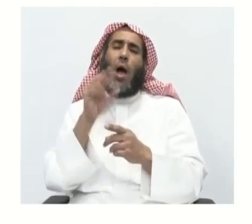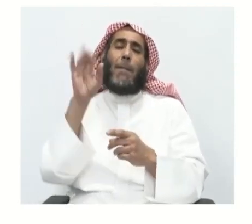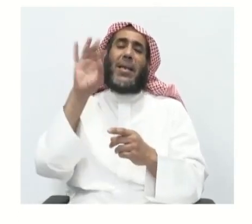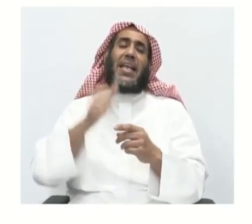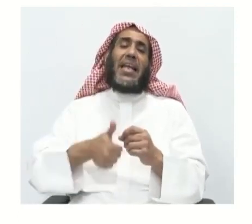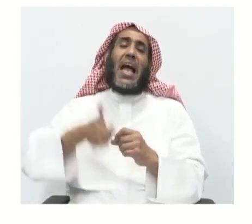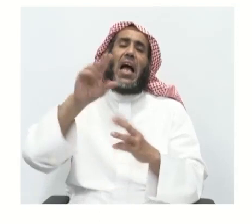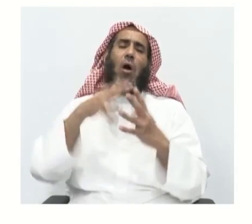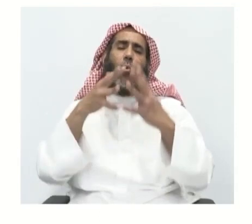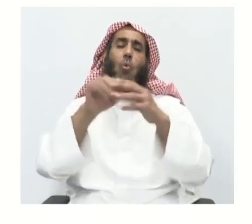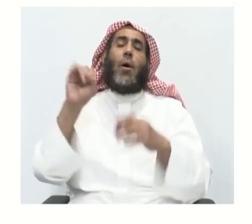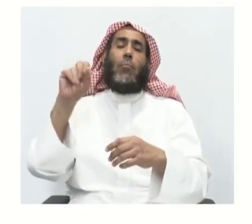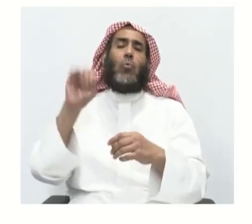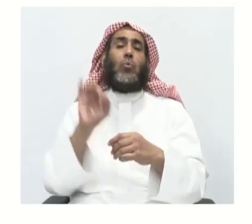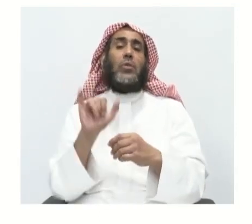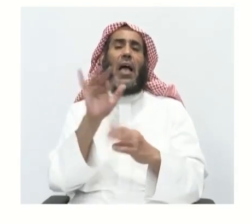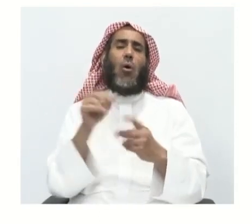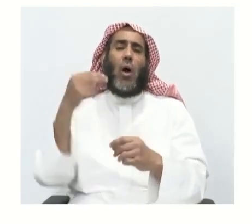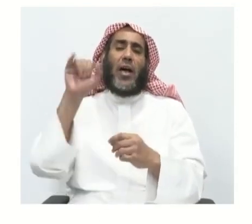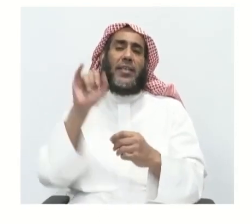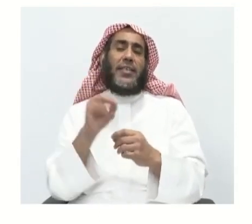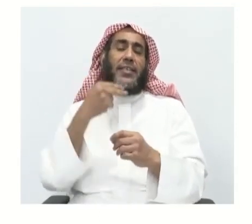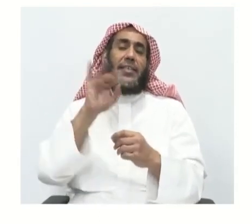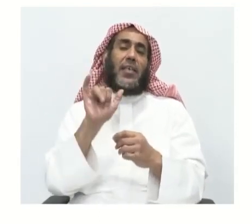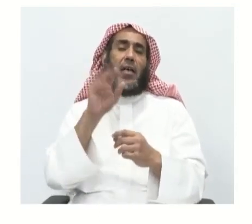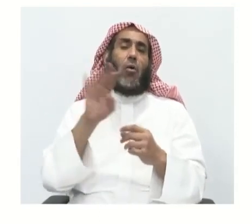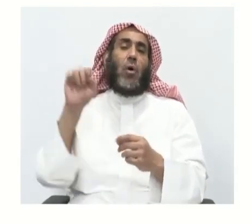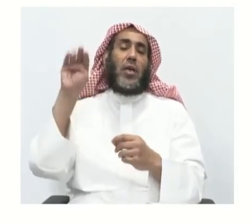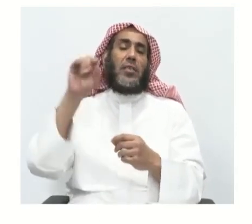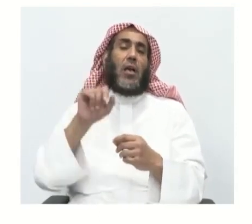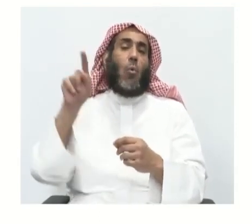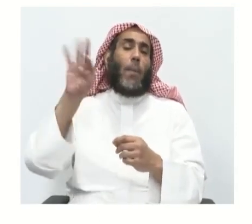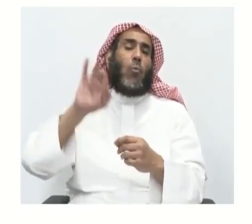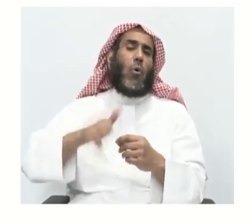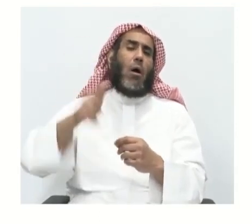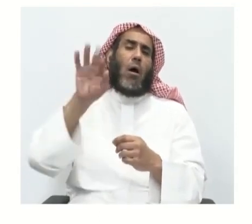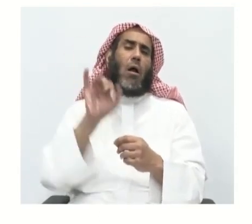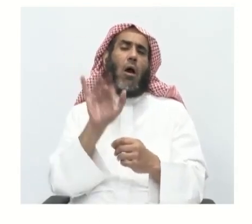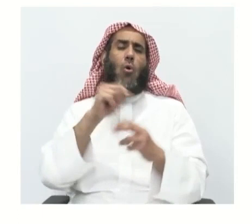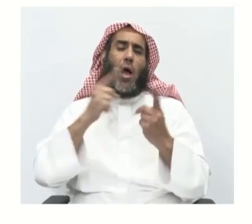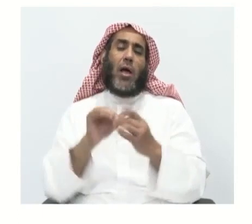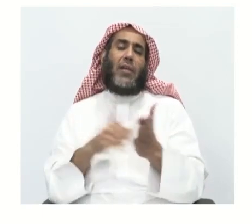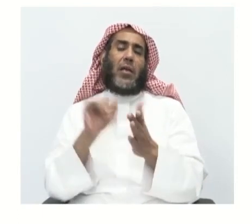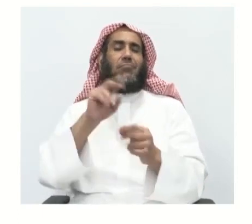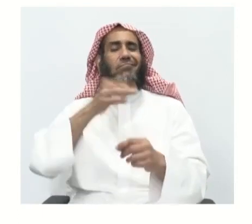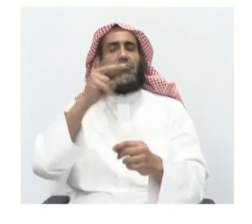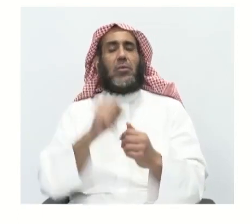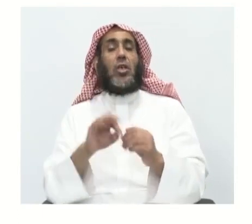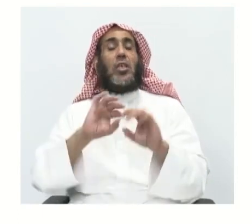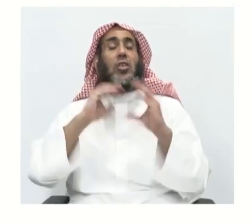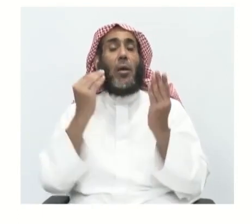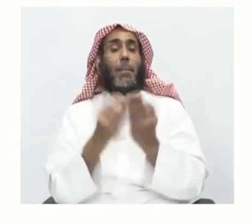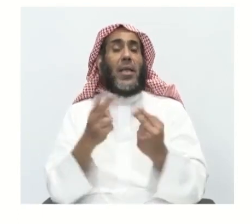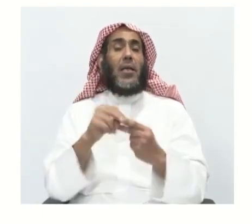كما عرفت موسى وعيسى وكسرى وبخارى موسى وعيسى وكسرى وبخارى جميع الاسماء